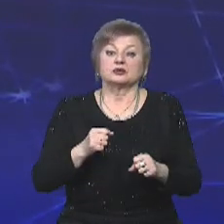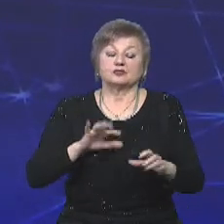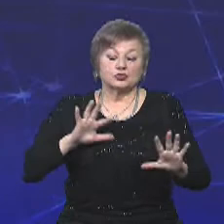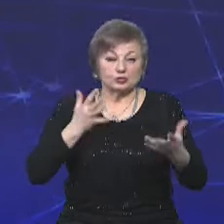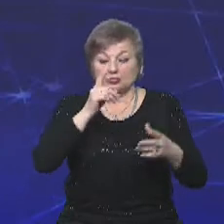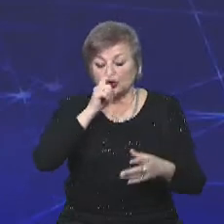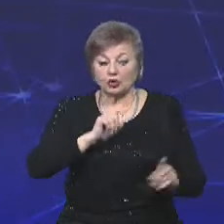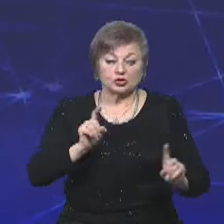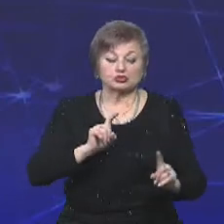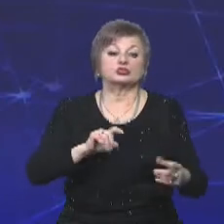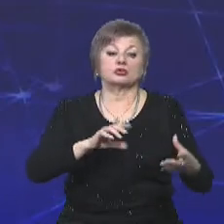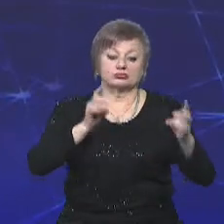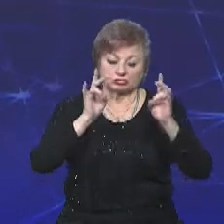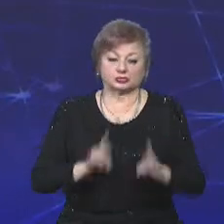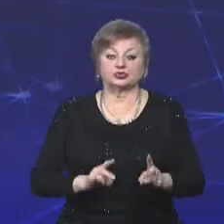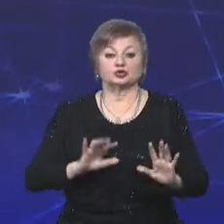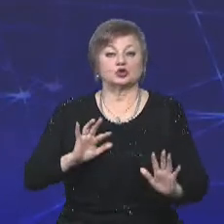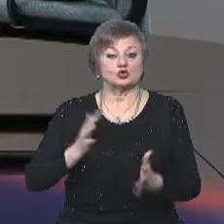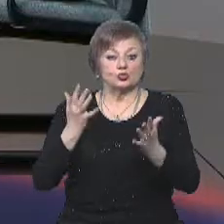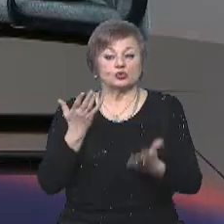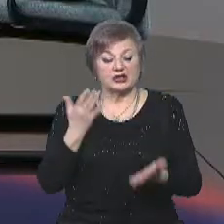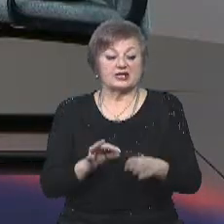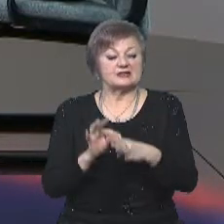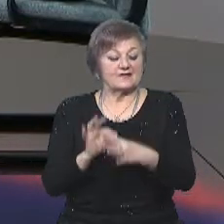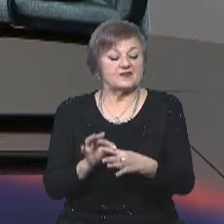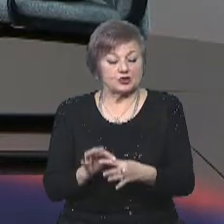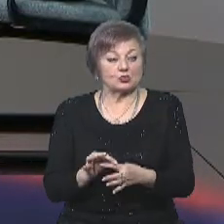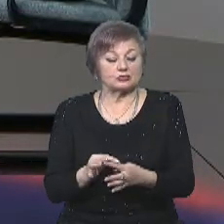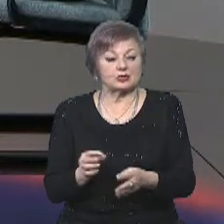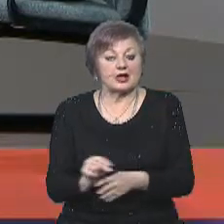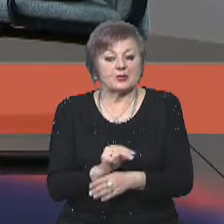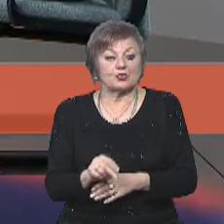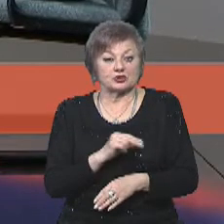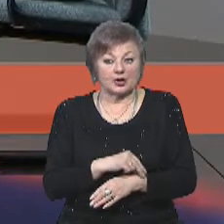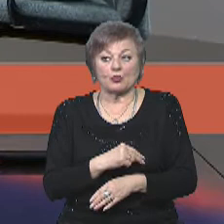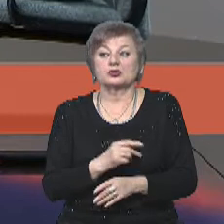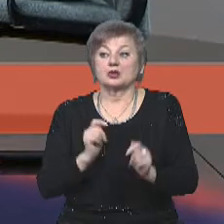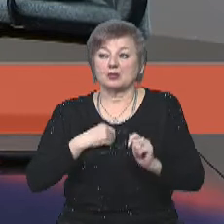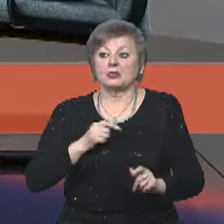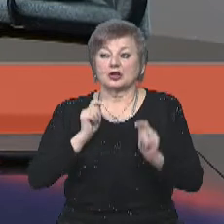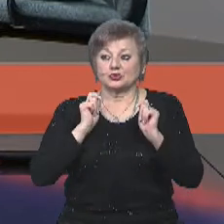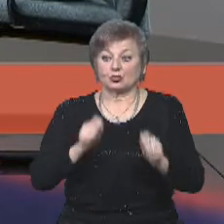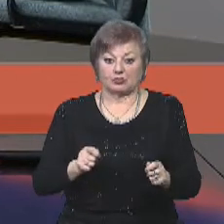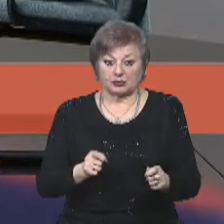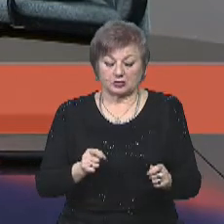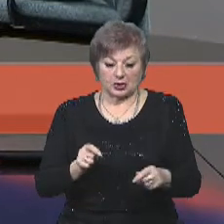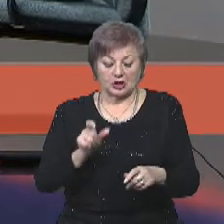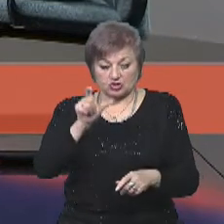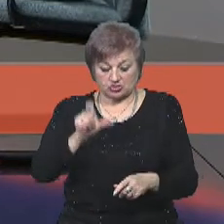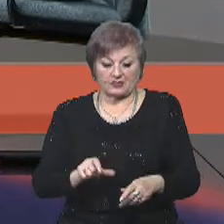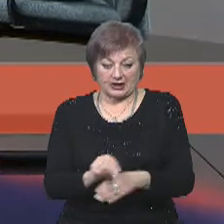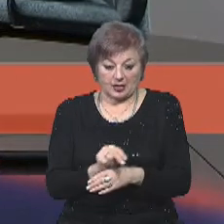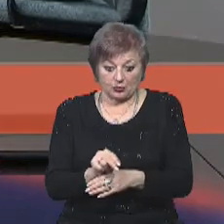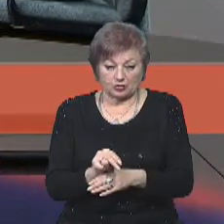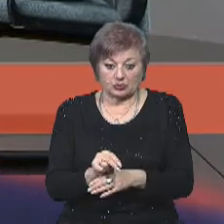последствиям. Допустим, если там ведутся какие-то ремонтные работы, мы подаем теплоноситель, соответственно, подаем на людей, которые ремонтируют, они вовремя